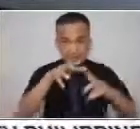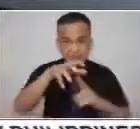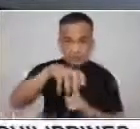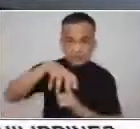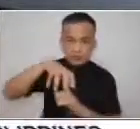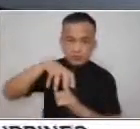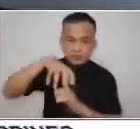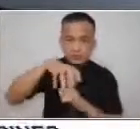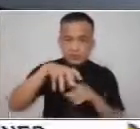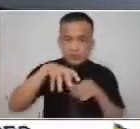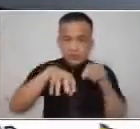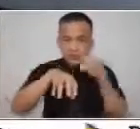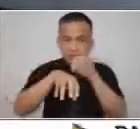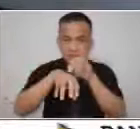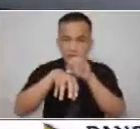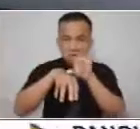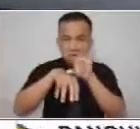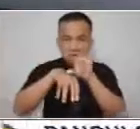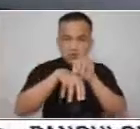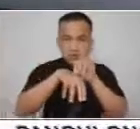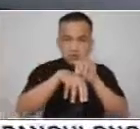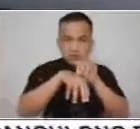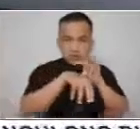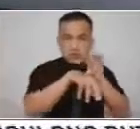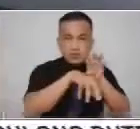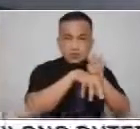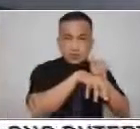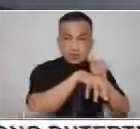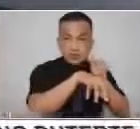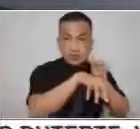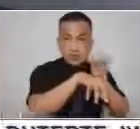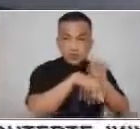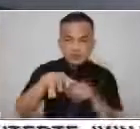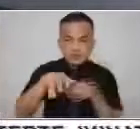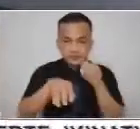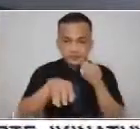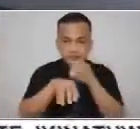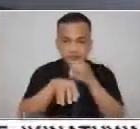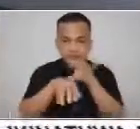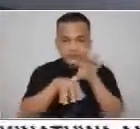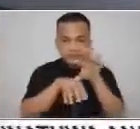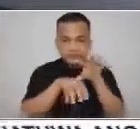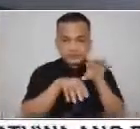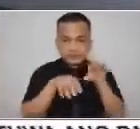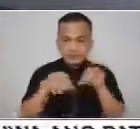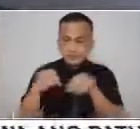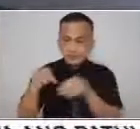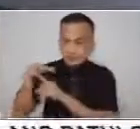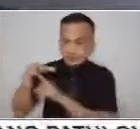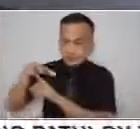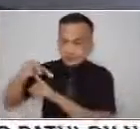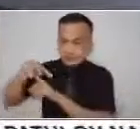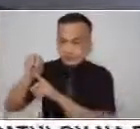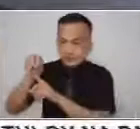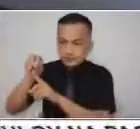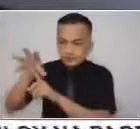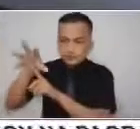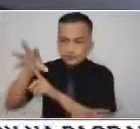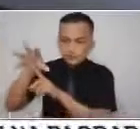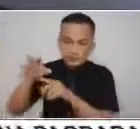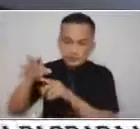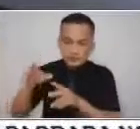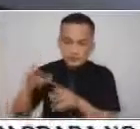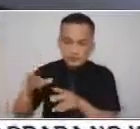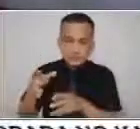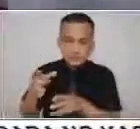2022. Maglalaan din ang 10 bilyong pisong pondo para sa COVID-proofing ng eleksyon. Si Kenneth Pasyente sa detalye. Rise and